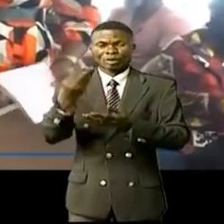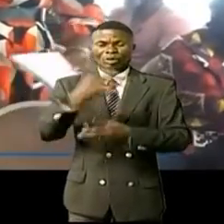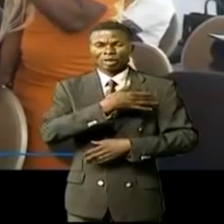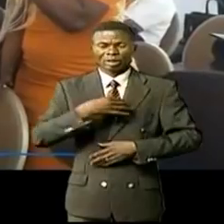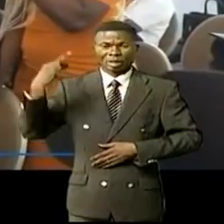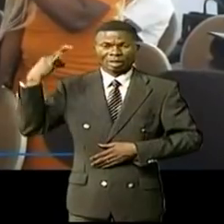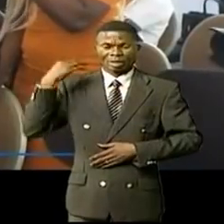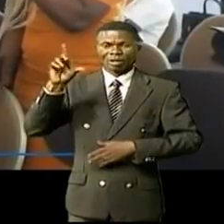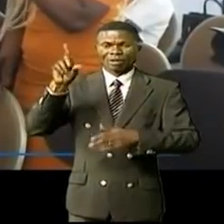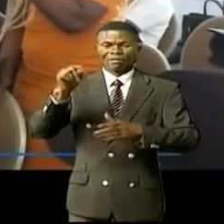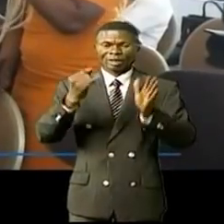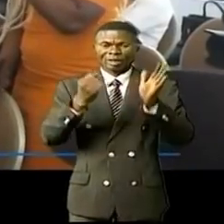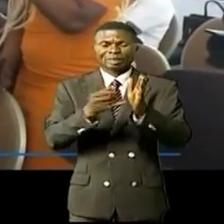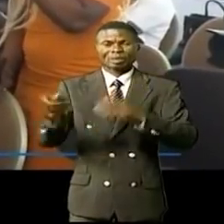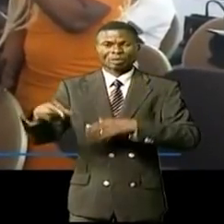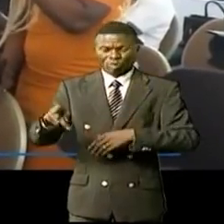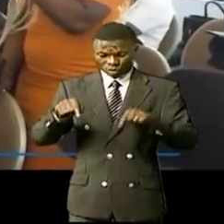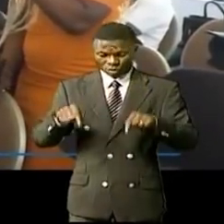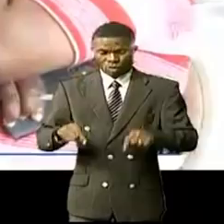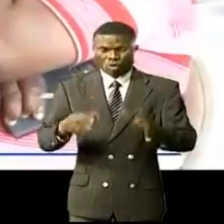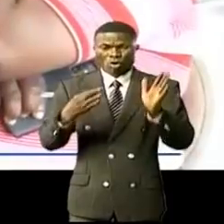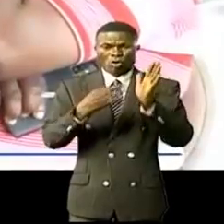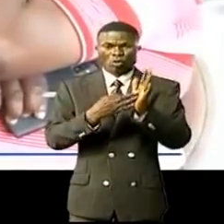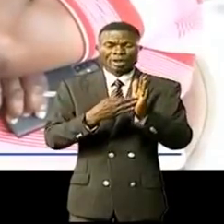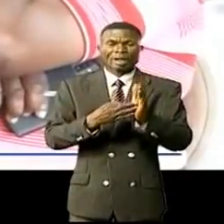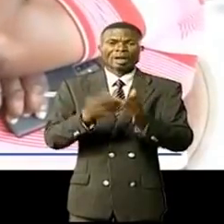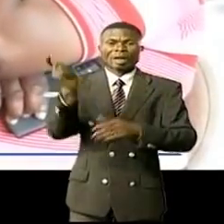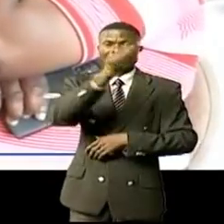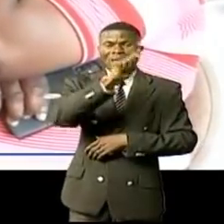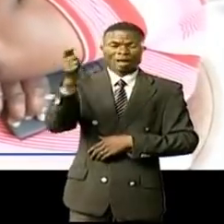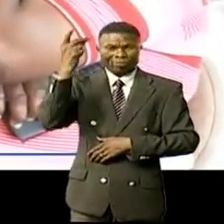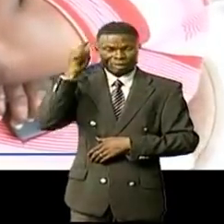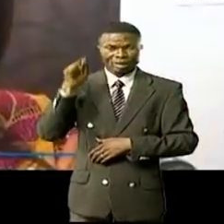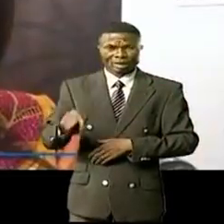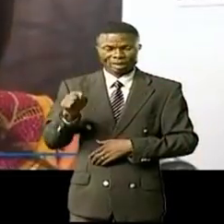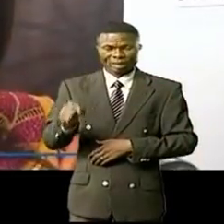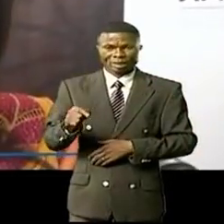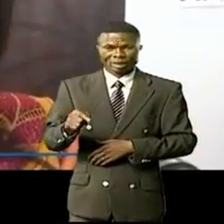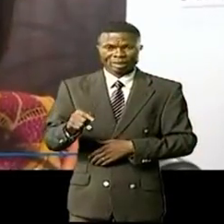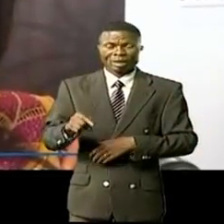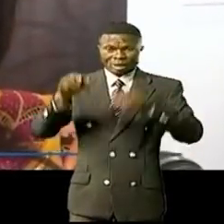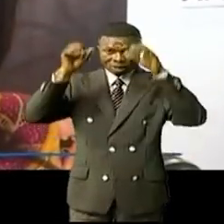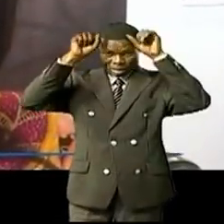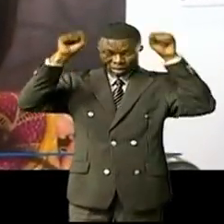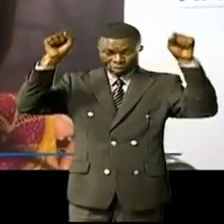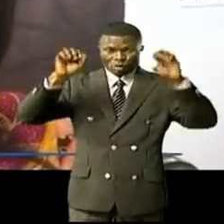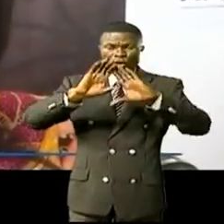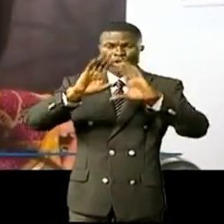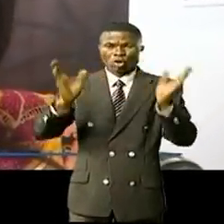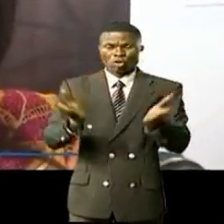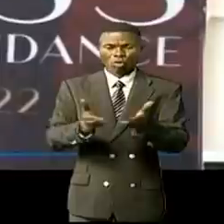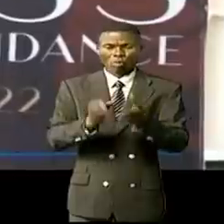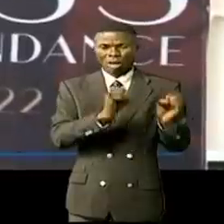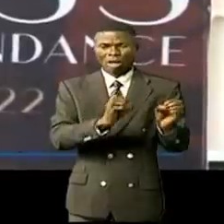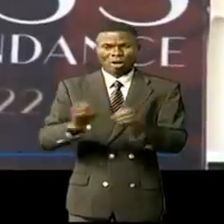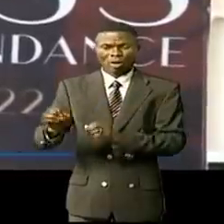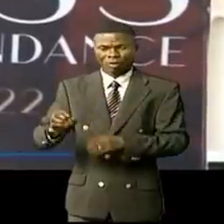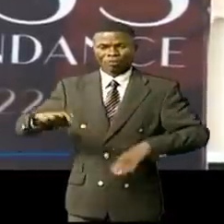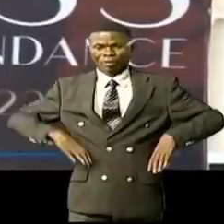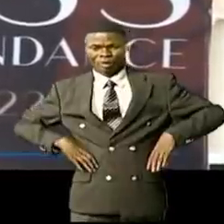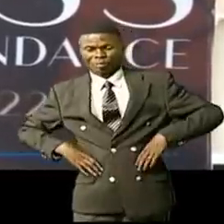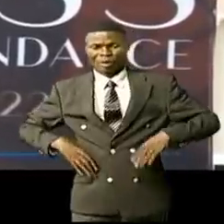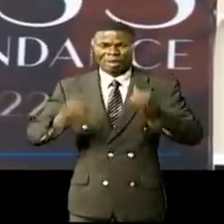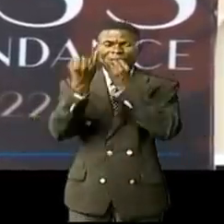26 provinces a eu lieu ce 8 avril 2022 à Kinshasa par la présidente du comité d'organisation Miss